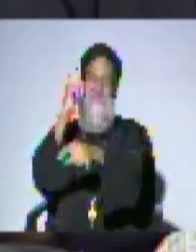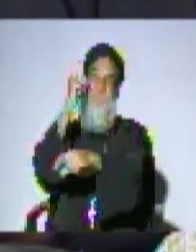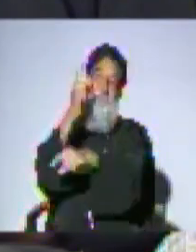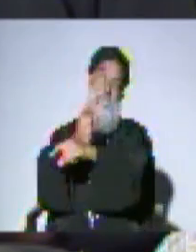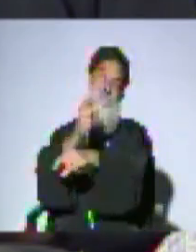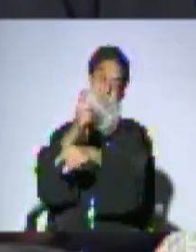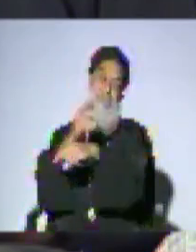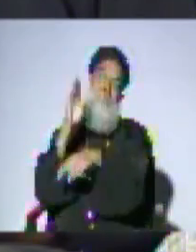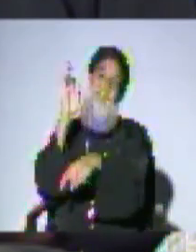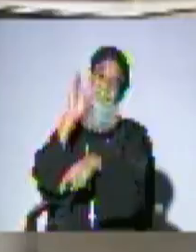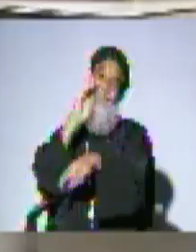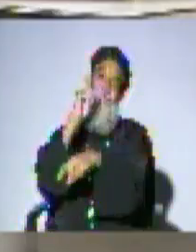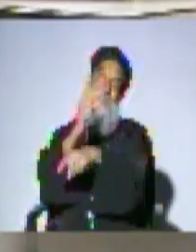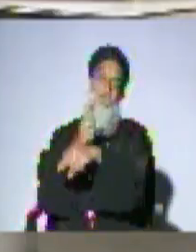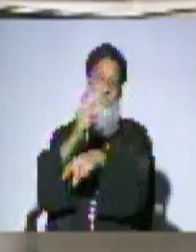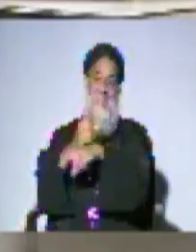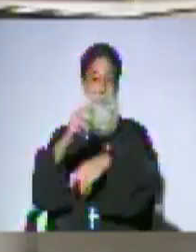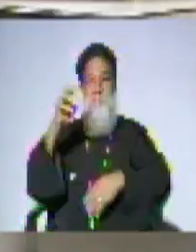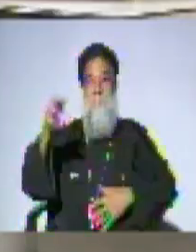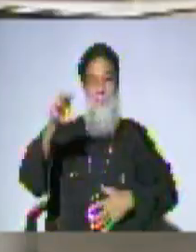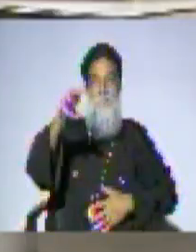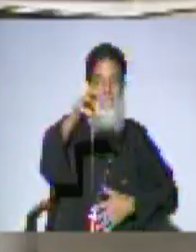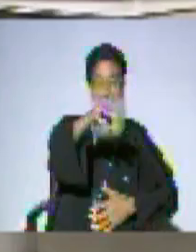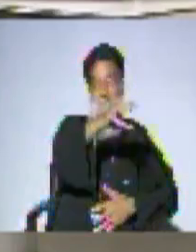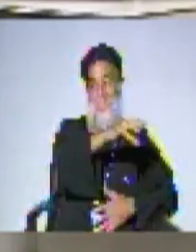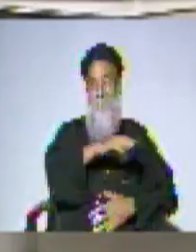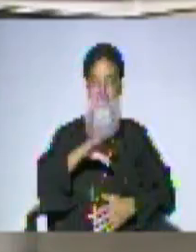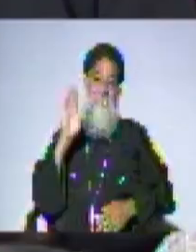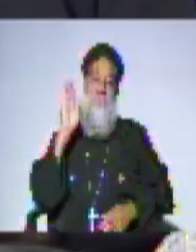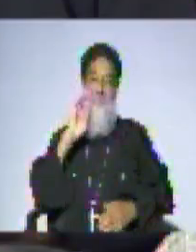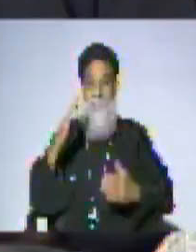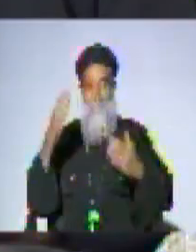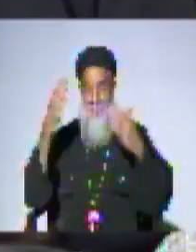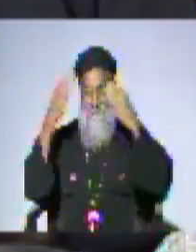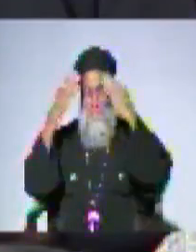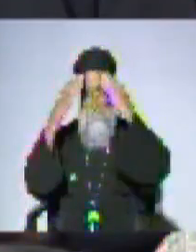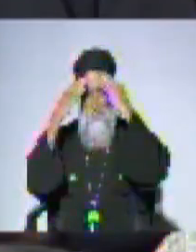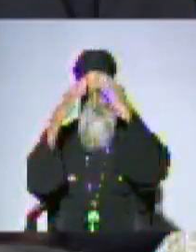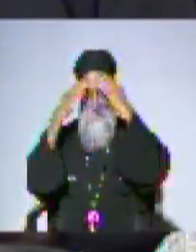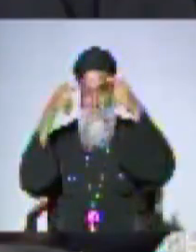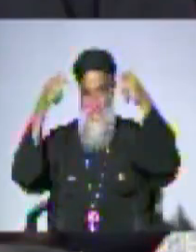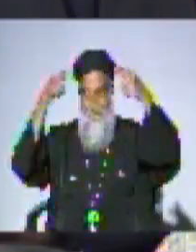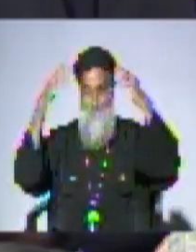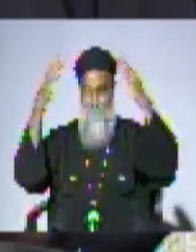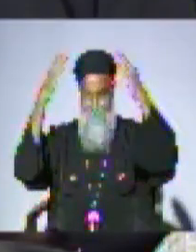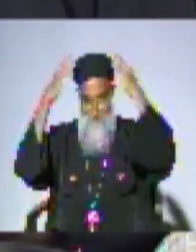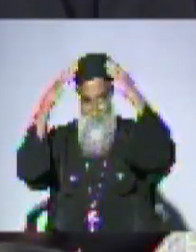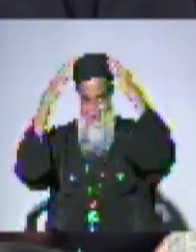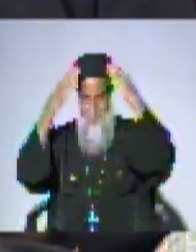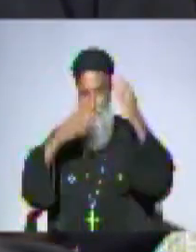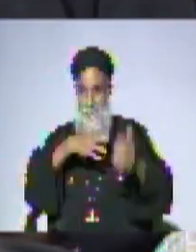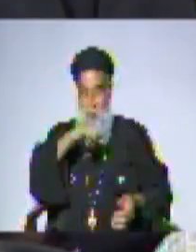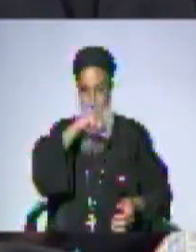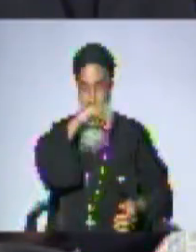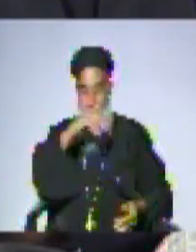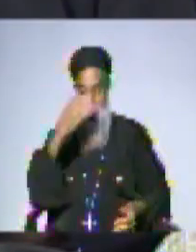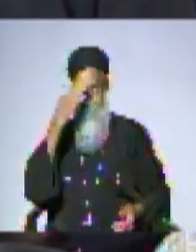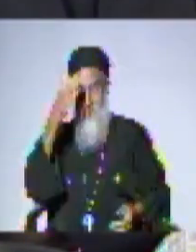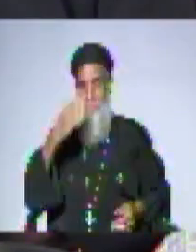اللاهوت الطقس بالكليات الإكليريكية ومعهد الرعاية. مرحبا بنيافتك سيدنا. أهلاً بقدسك أبونا، أهلاً